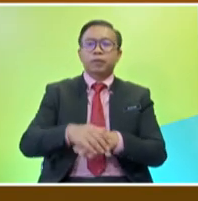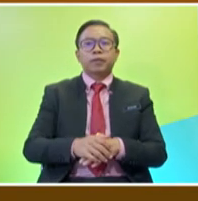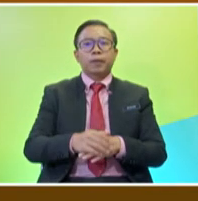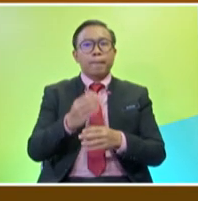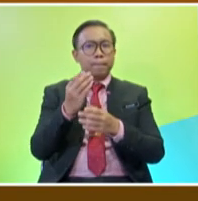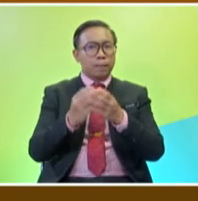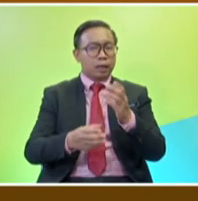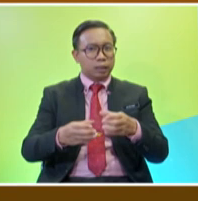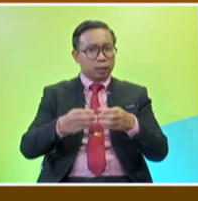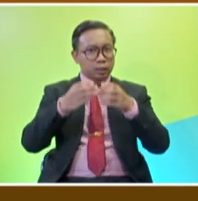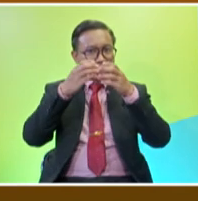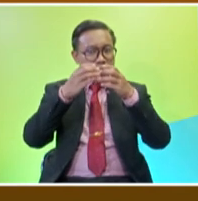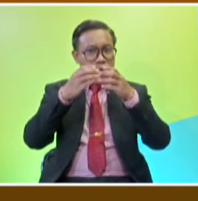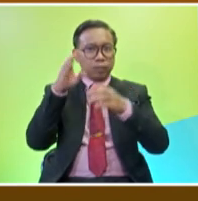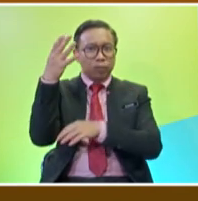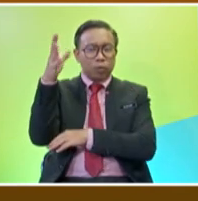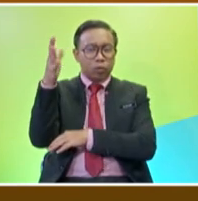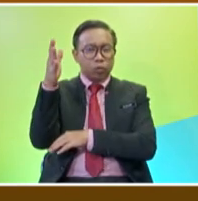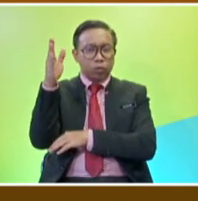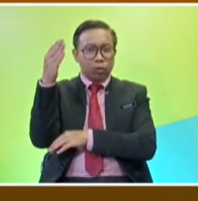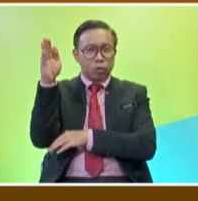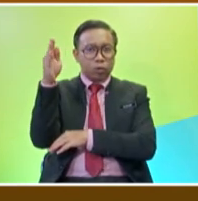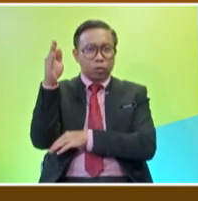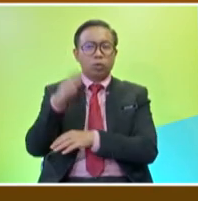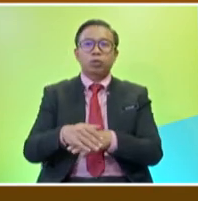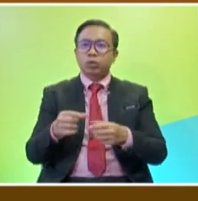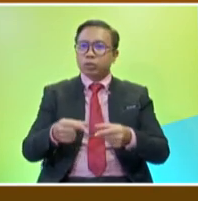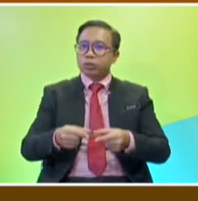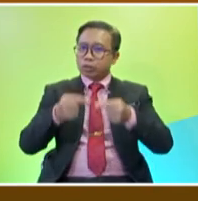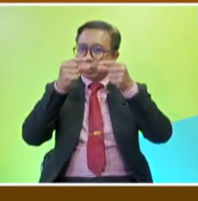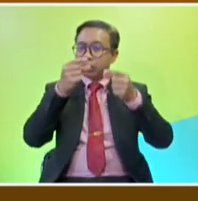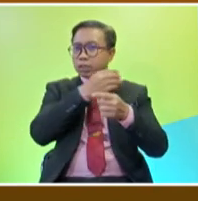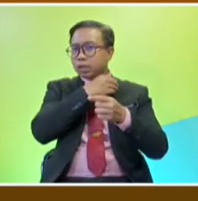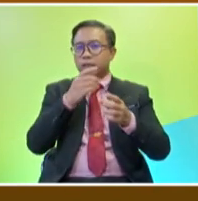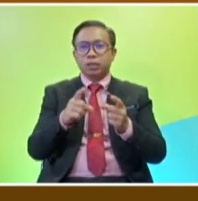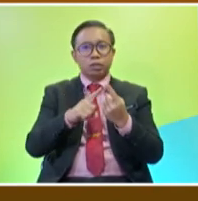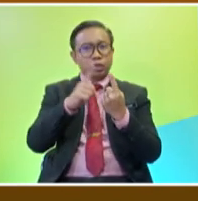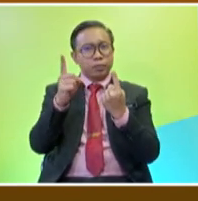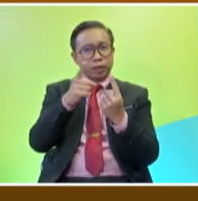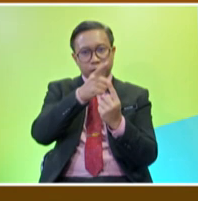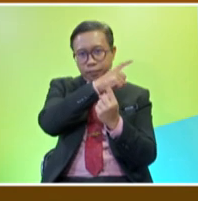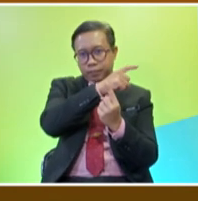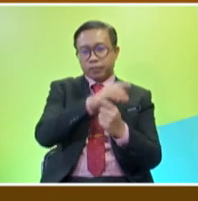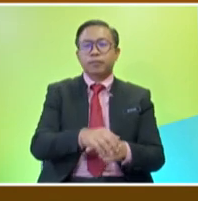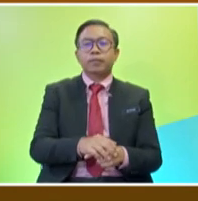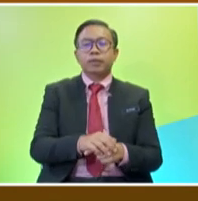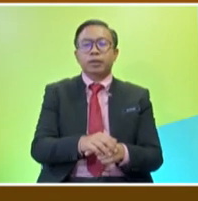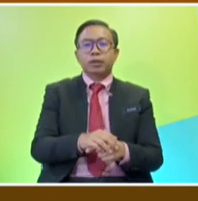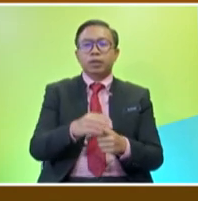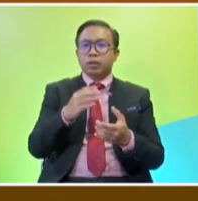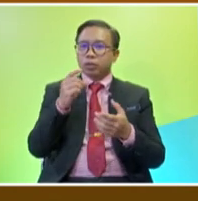tebal kemudian batang pokok berbentuk silinder dan mempunyai cabang spesies pokok kayu keras dan sederhana